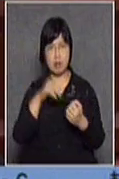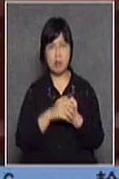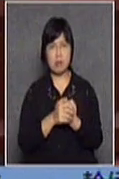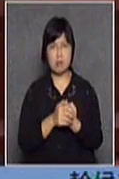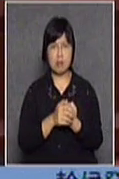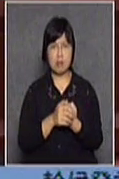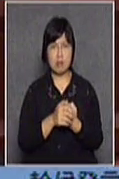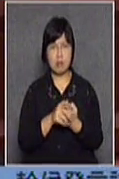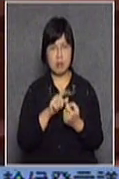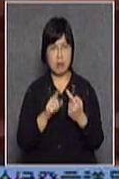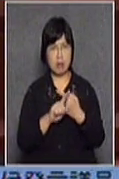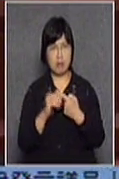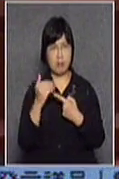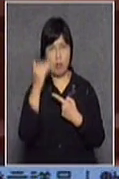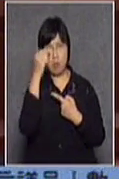個高風險